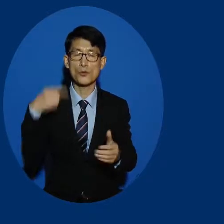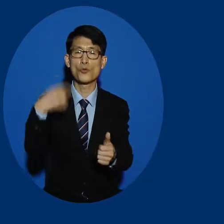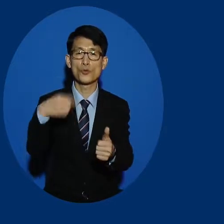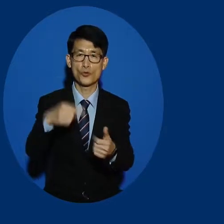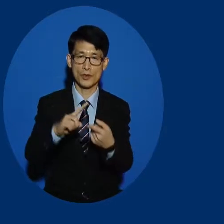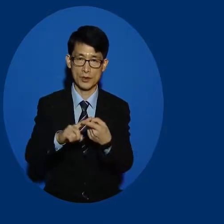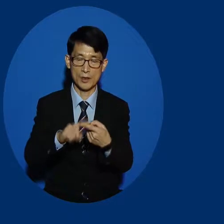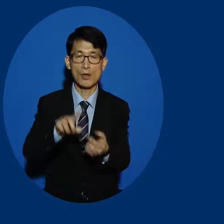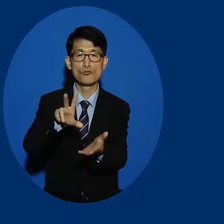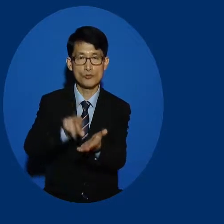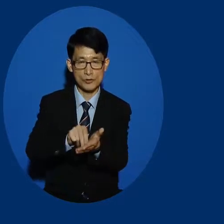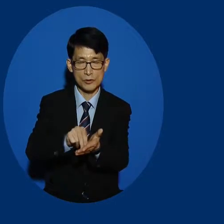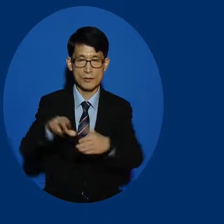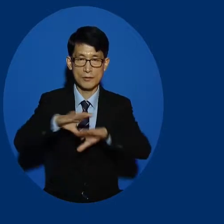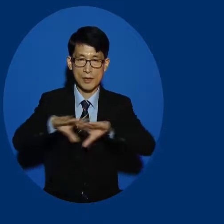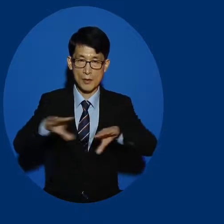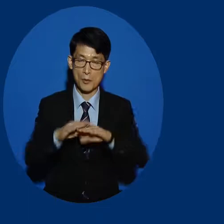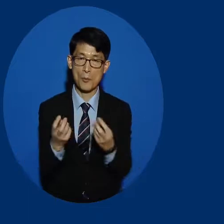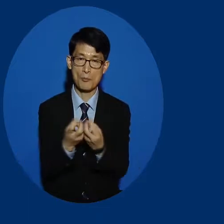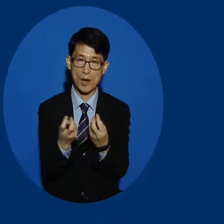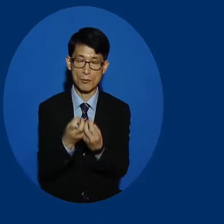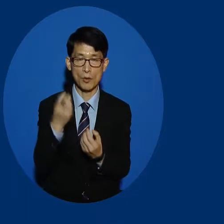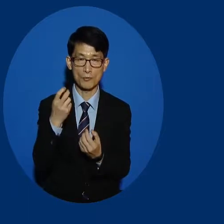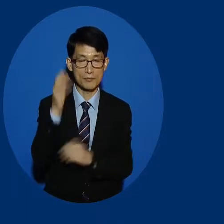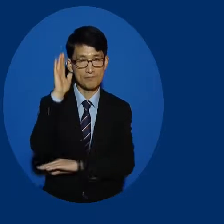해결 방안에 대한 이야기를 좀 해볼까 합니다.